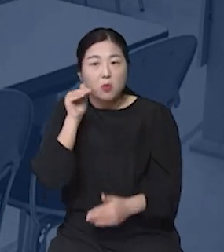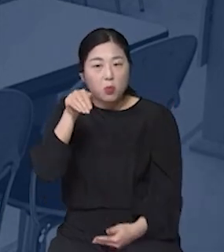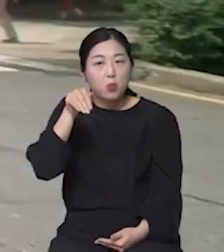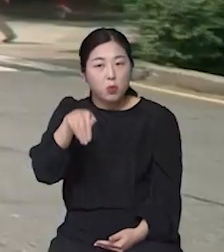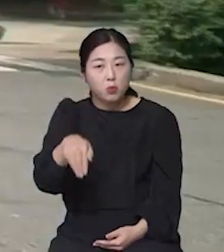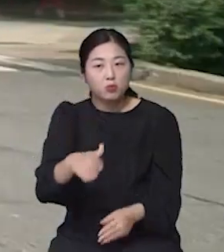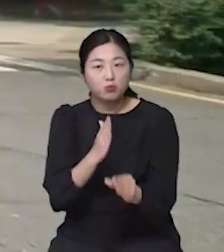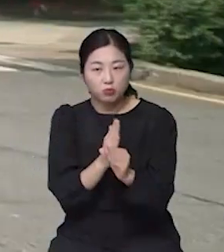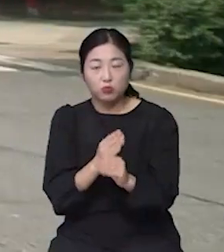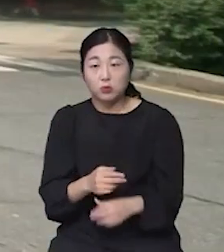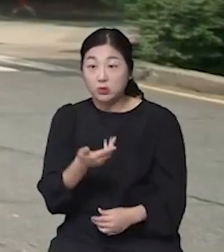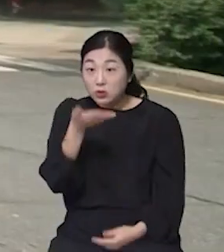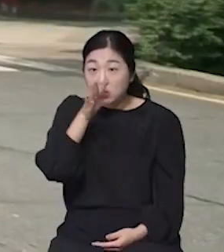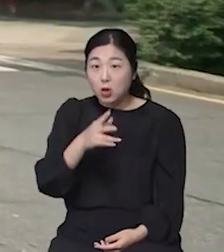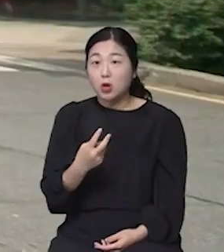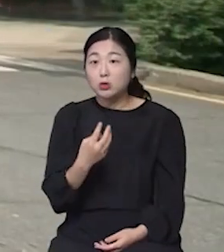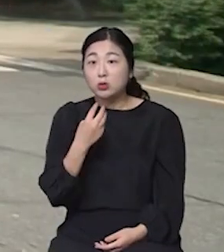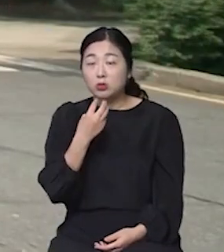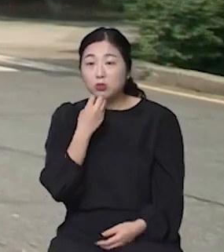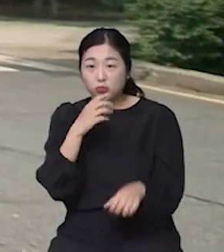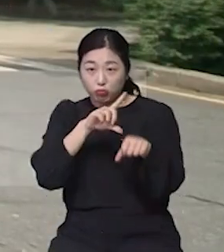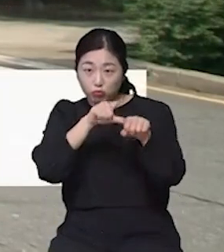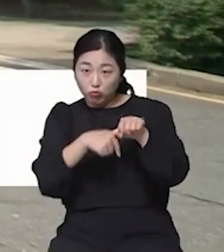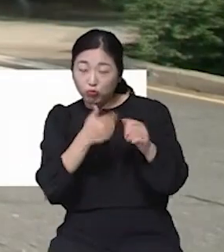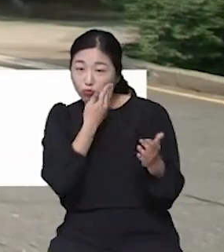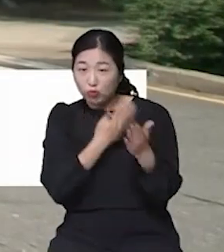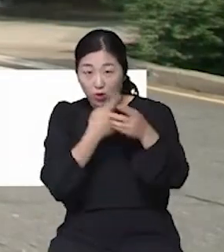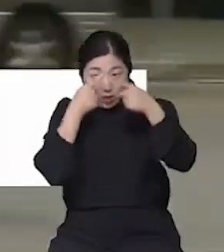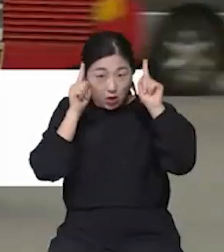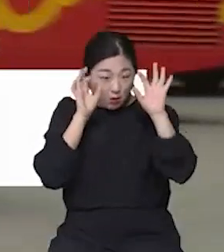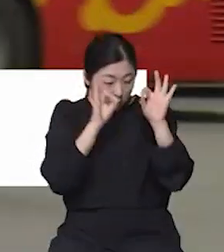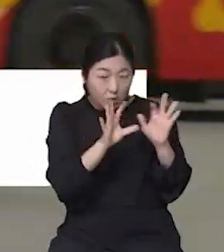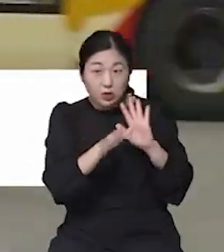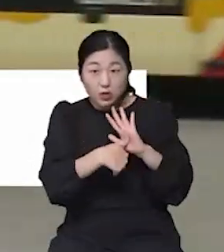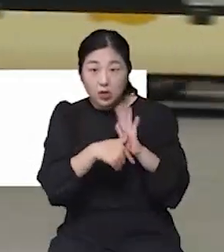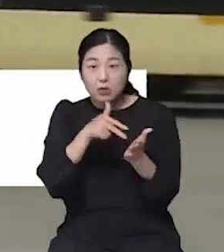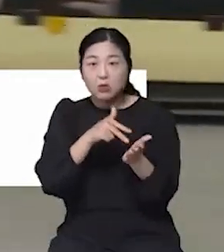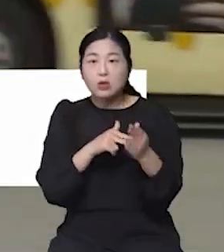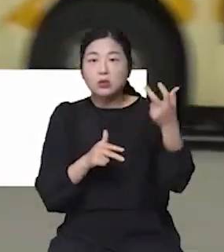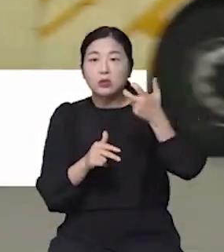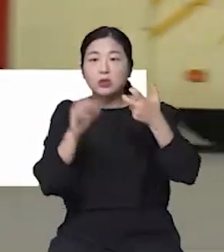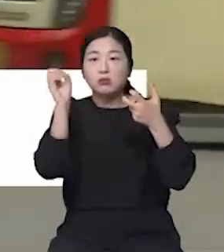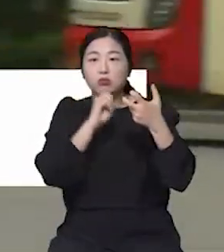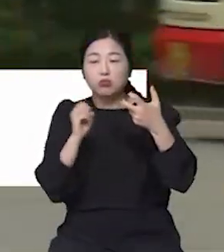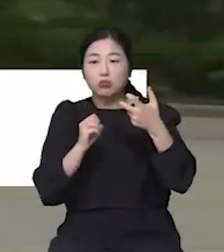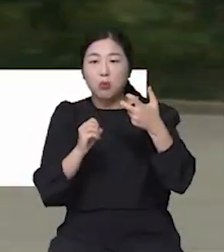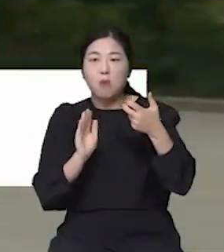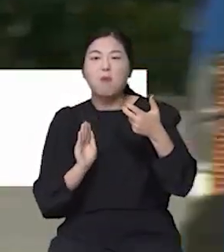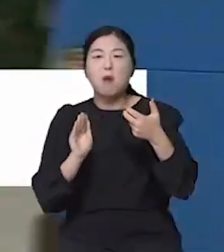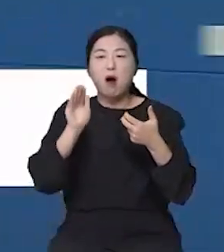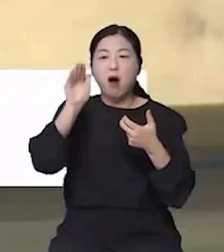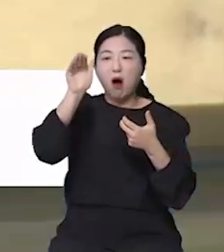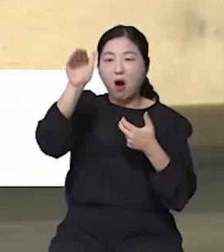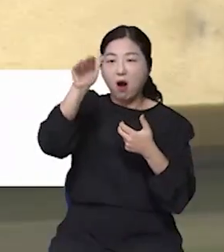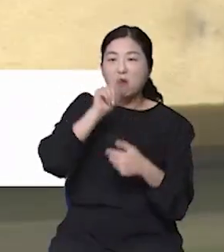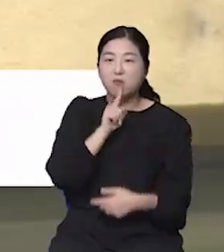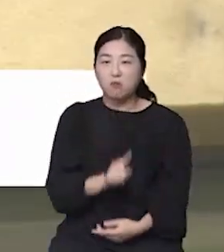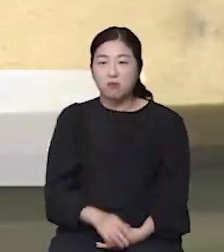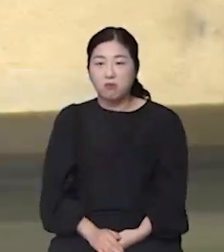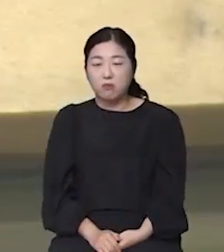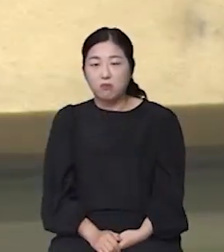이었습니다. 반면 수도권 소재 주요 대학들의 경우 70% 이상이 경쟁률 상승 추이를